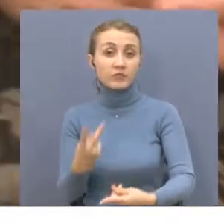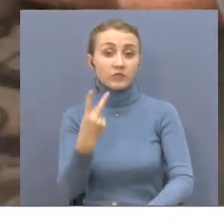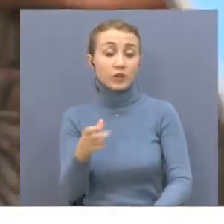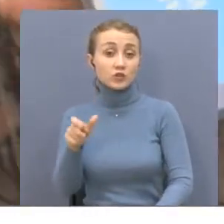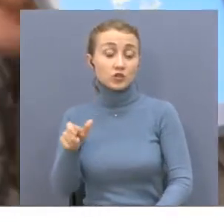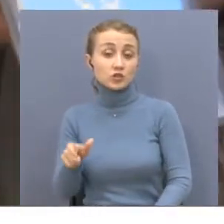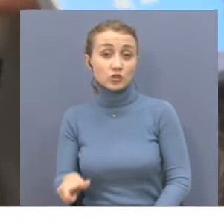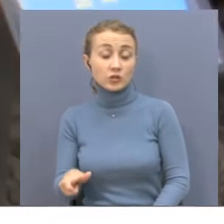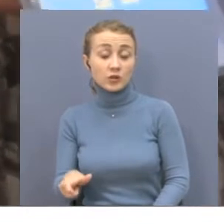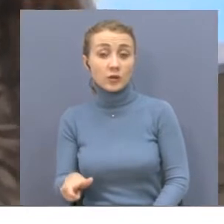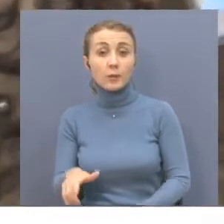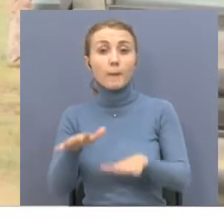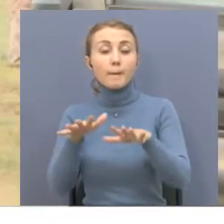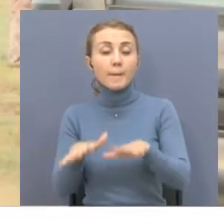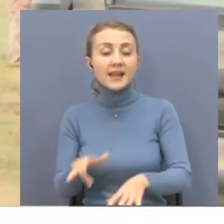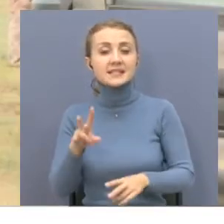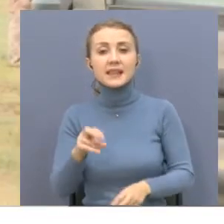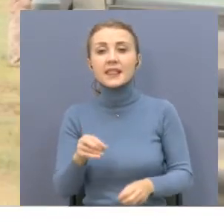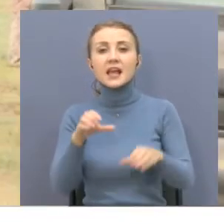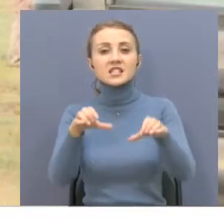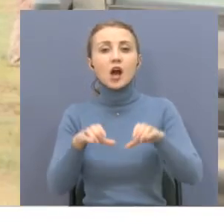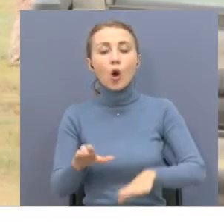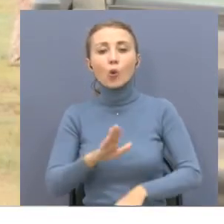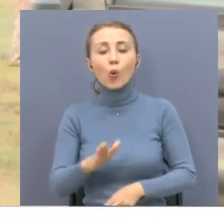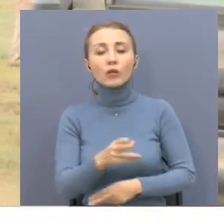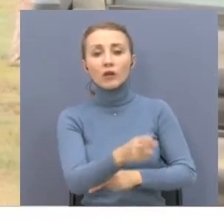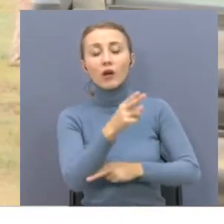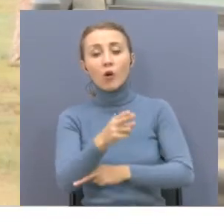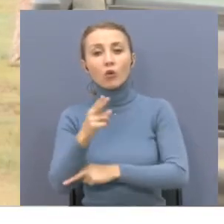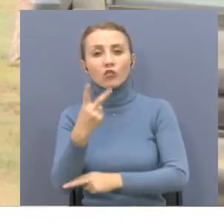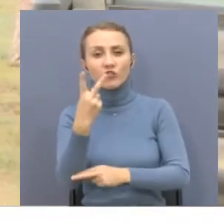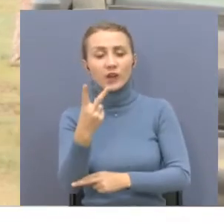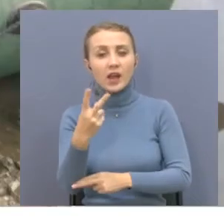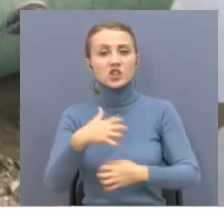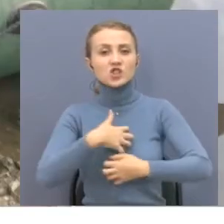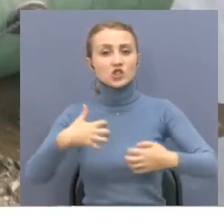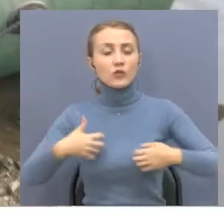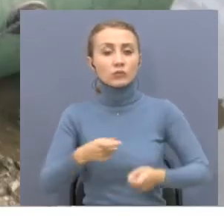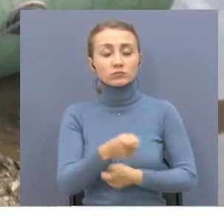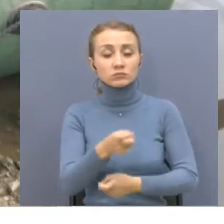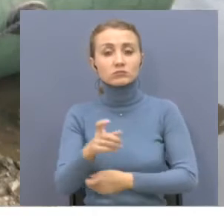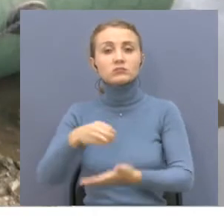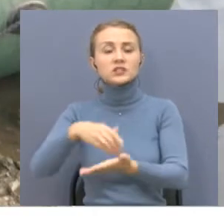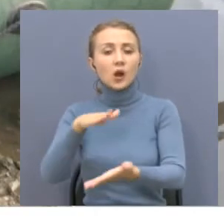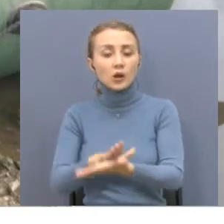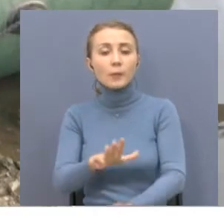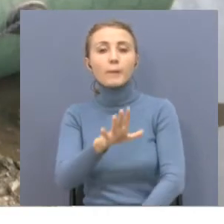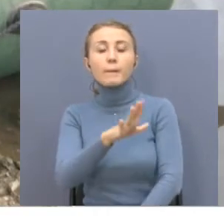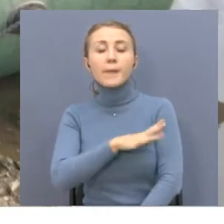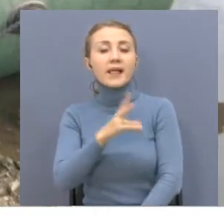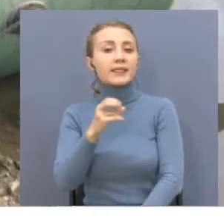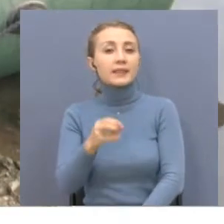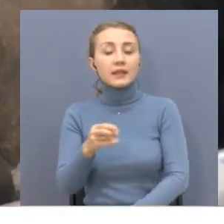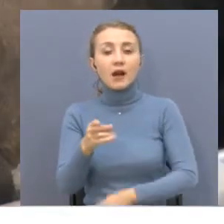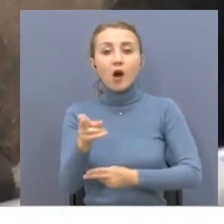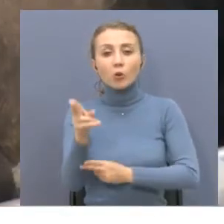патронында тәркіленді. Тағы бір дерек, табиғатты қорғау полиция бөлімінің қызметкерлері аңшылық шаруашылығының қорықшыларымен бірге Айдабол